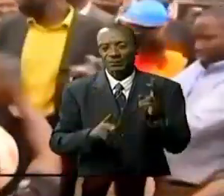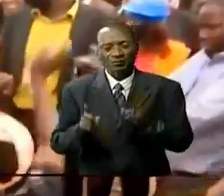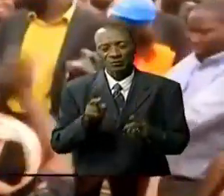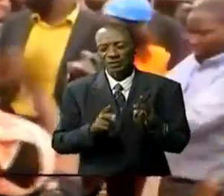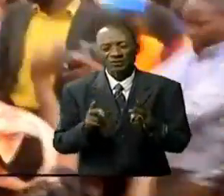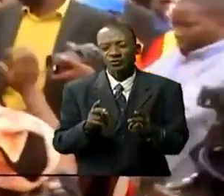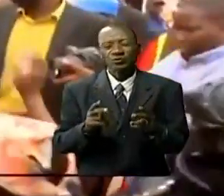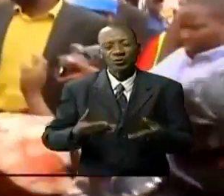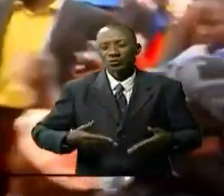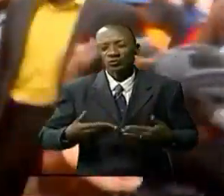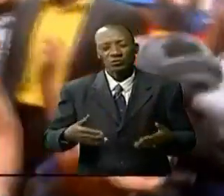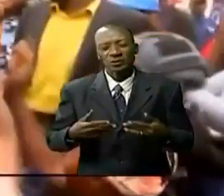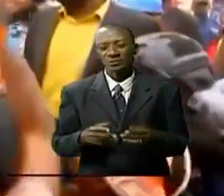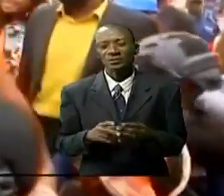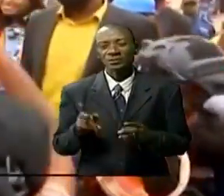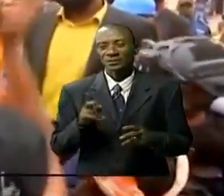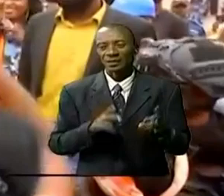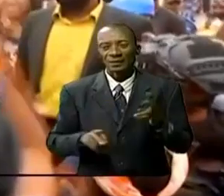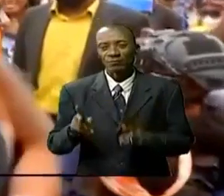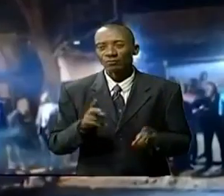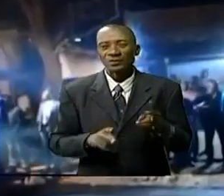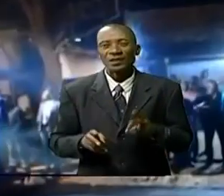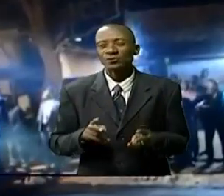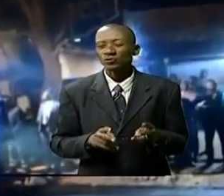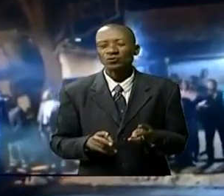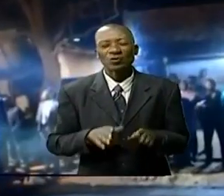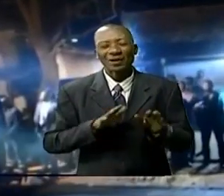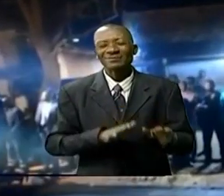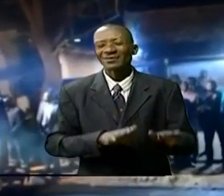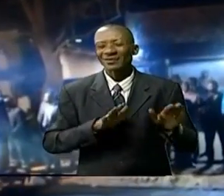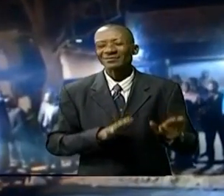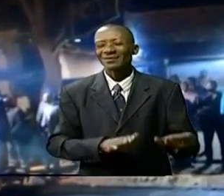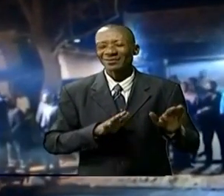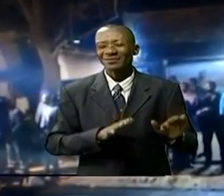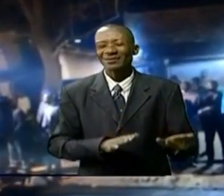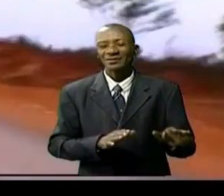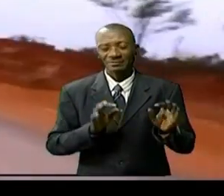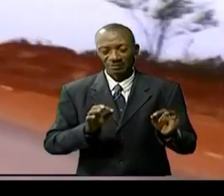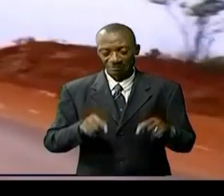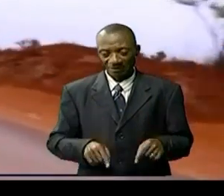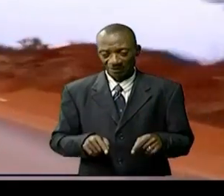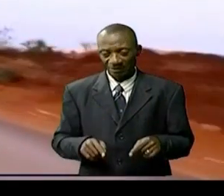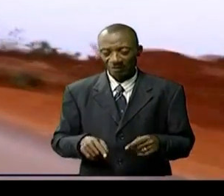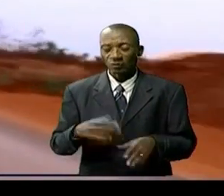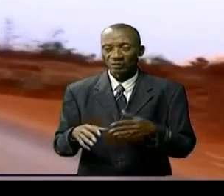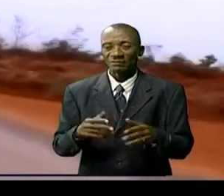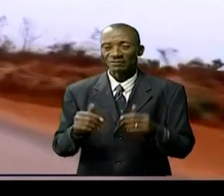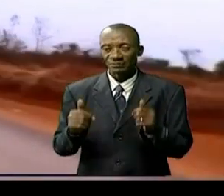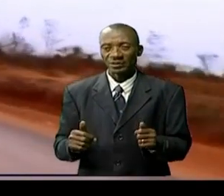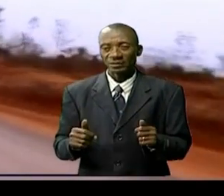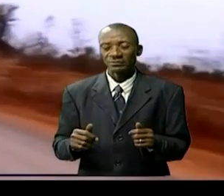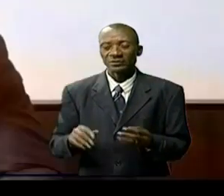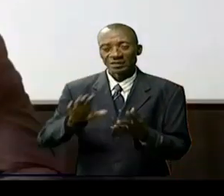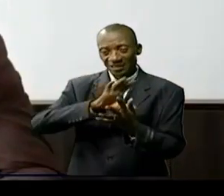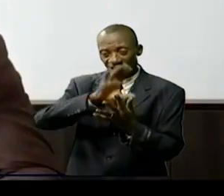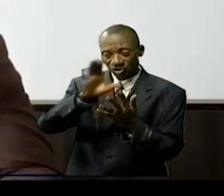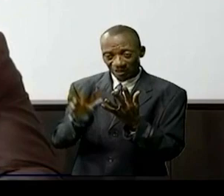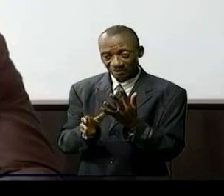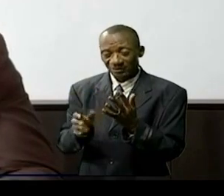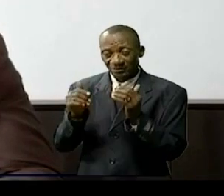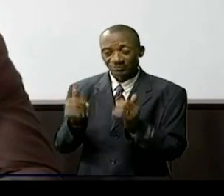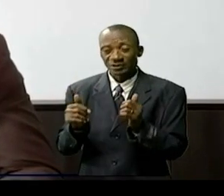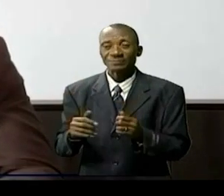qui attendaient beaucoup des films à son cas aujourd'hui sur tous les chantiers mouiller son maillot